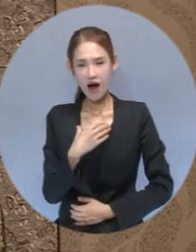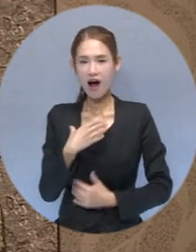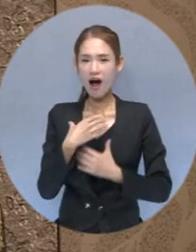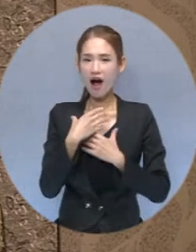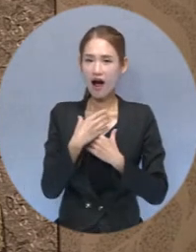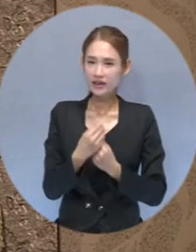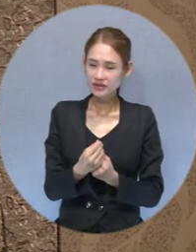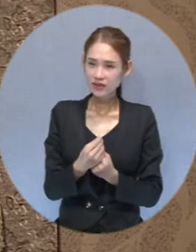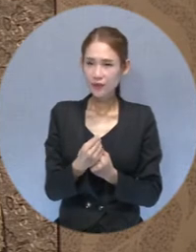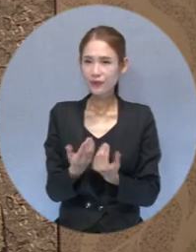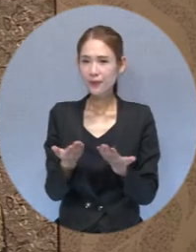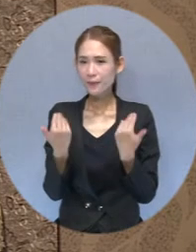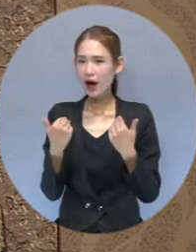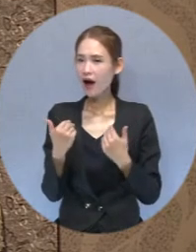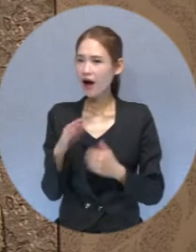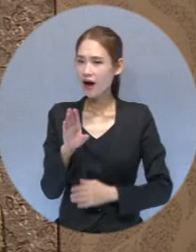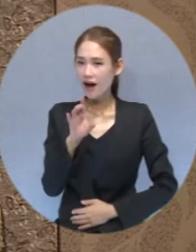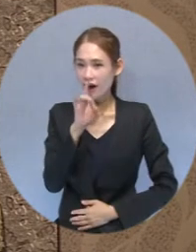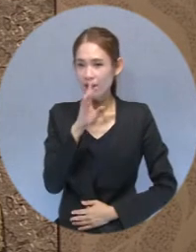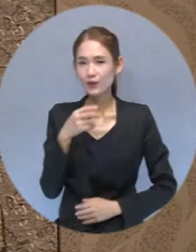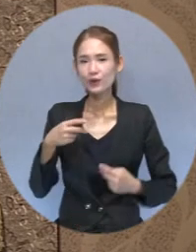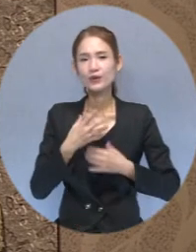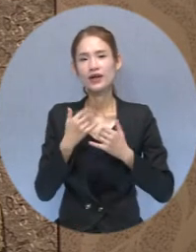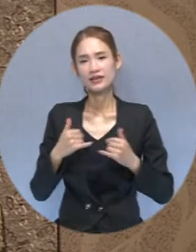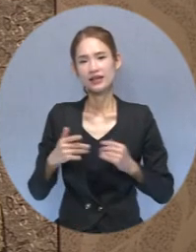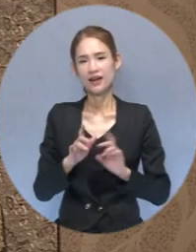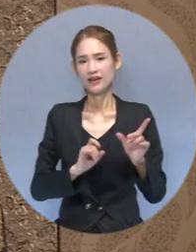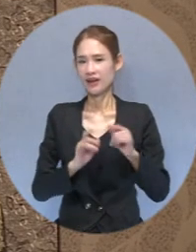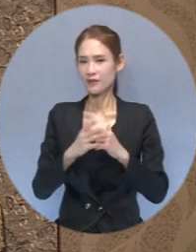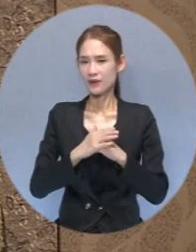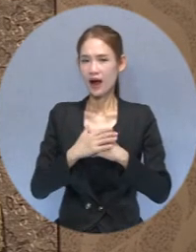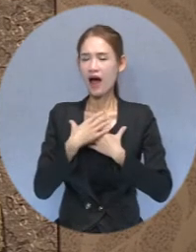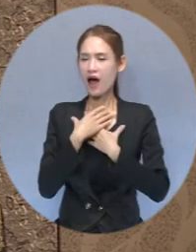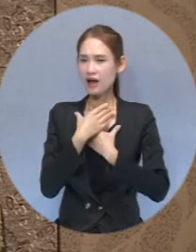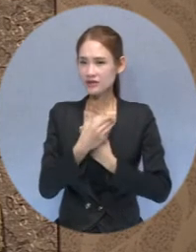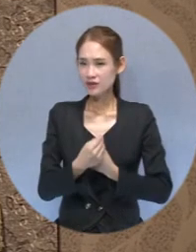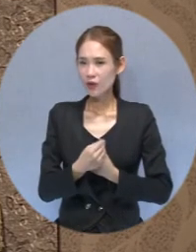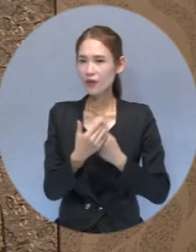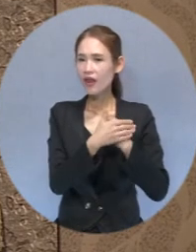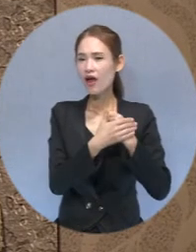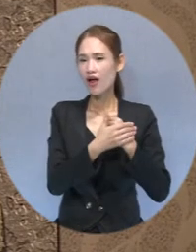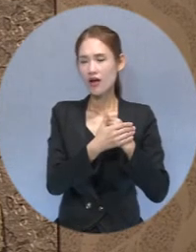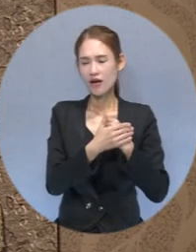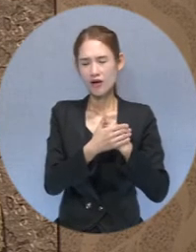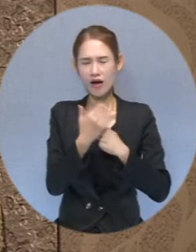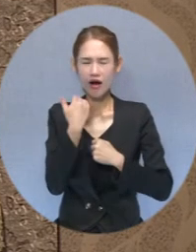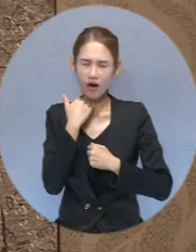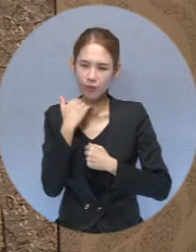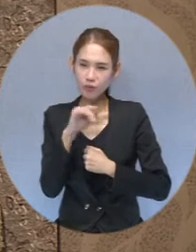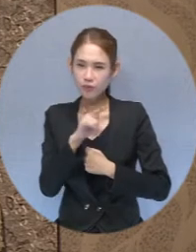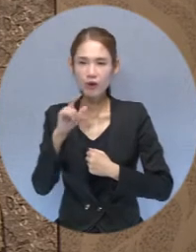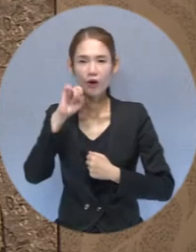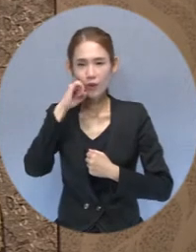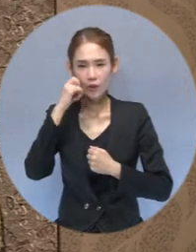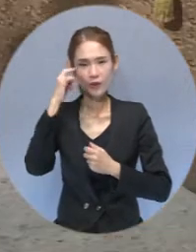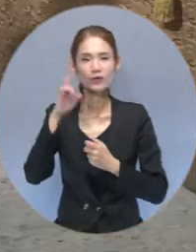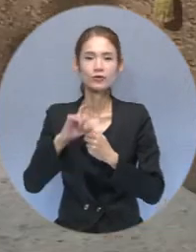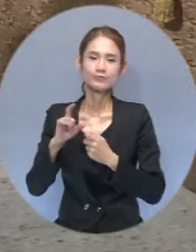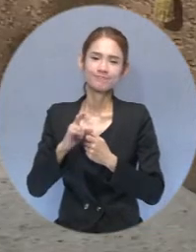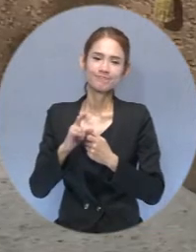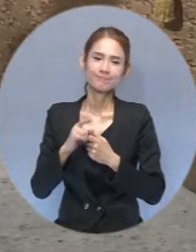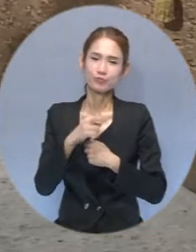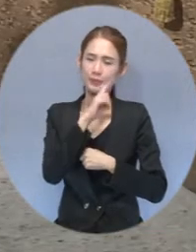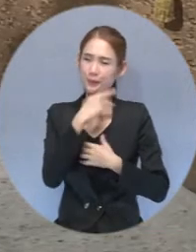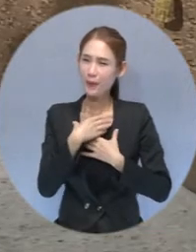또, 그렇죠. 우리 교통 약자들은 또 안전으로부터 또 사각지대에 취하게, 네. 마련이거든요. 이런 부분들까지 같이 고민을 하고 있습니다. 네, 아무리